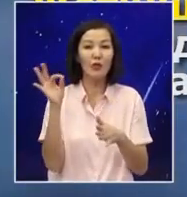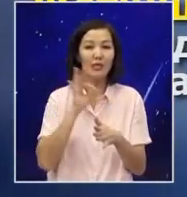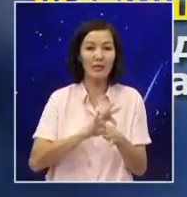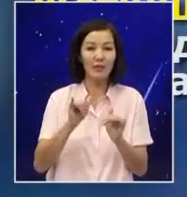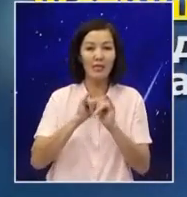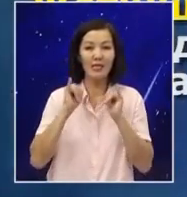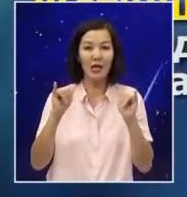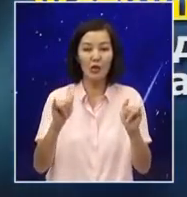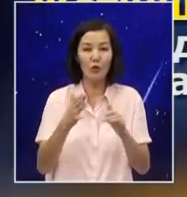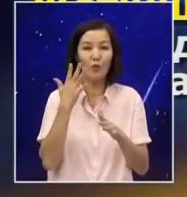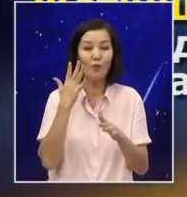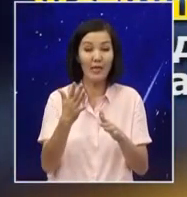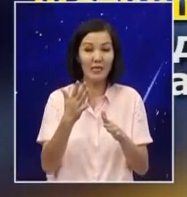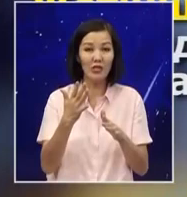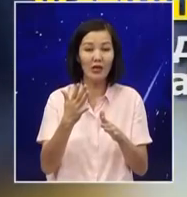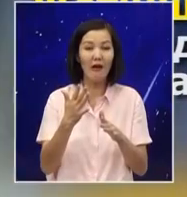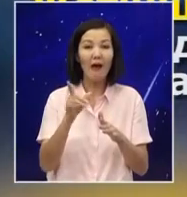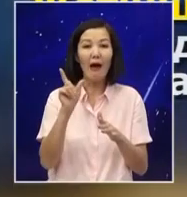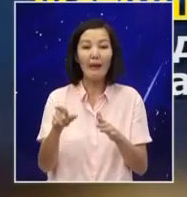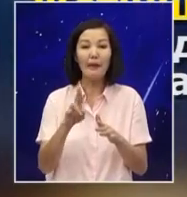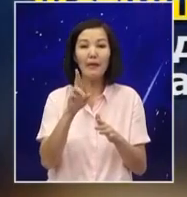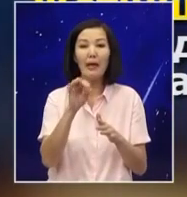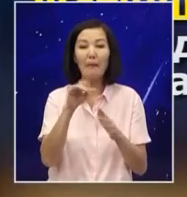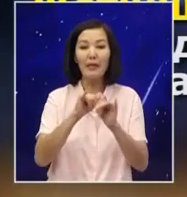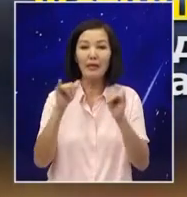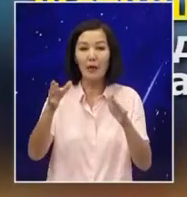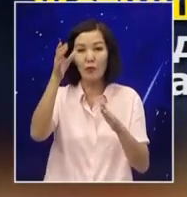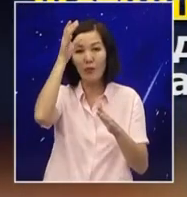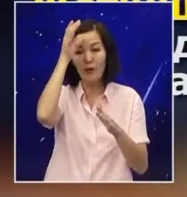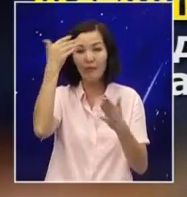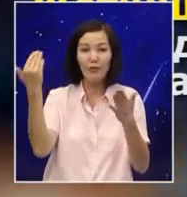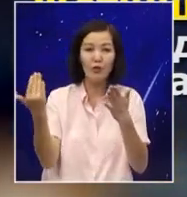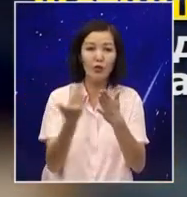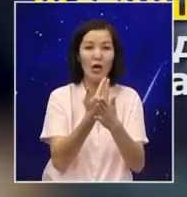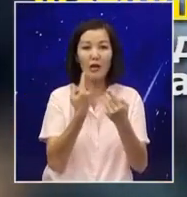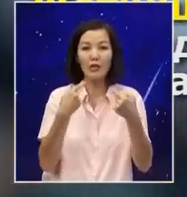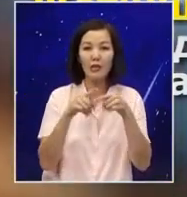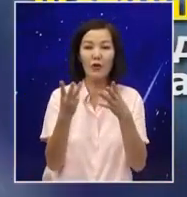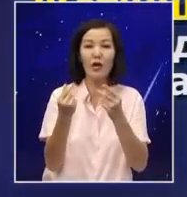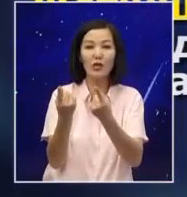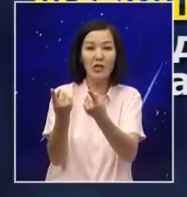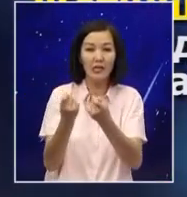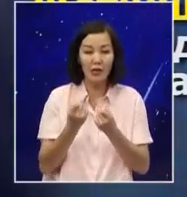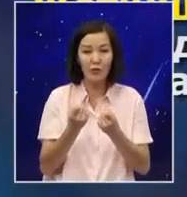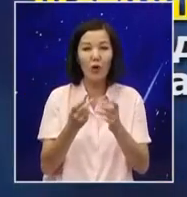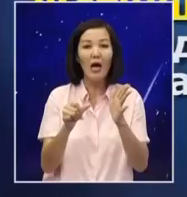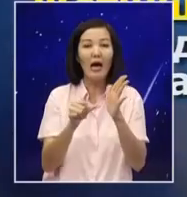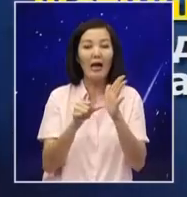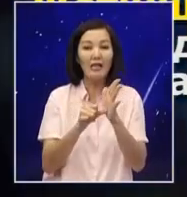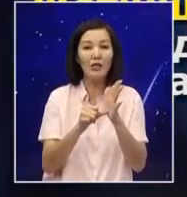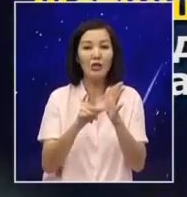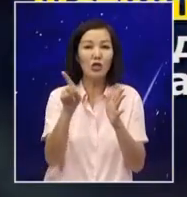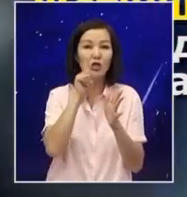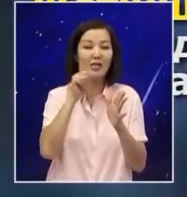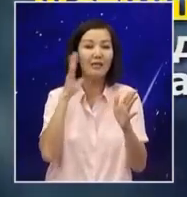тиімділігінің артуы, бесінші адами капиталды дамыту, білім берудің жаңа түріне инвестиция салу, алтыншы жасыл